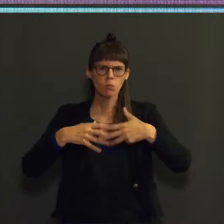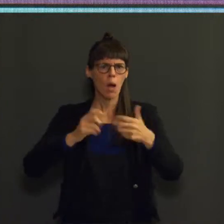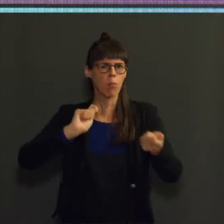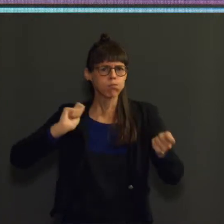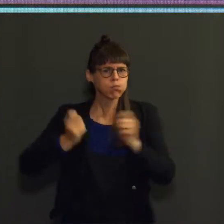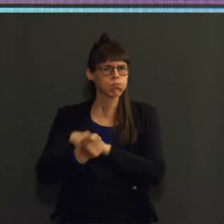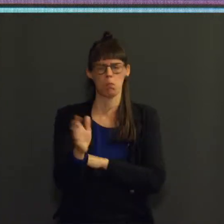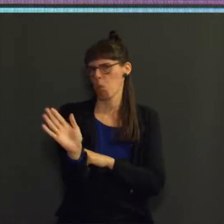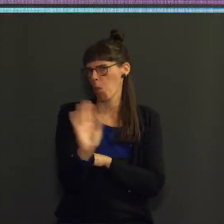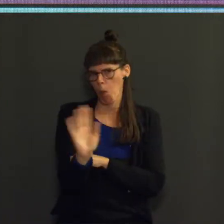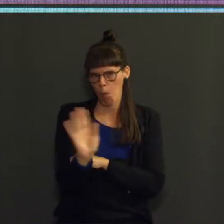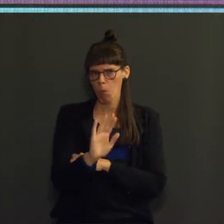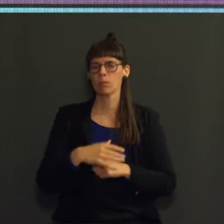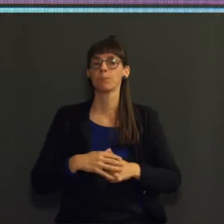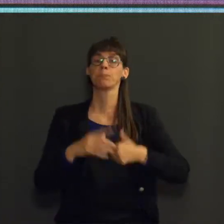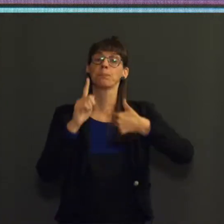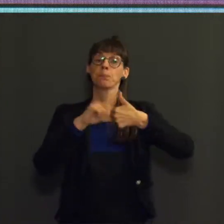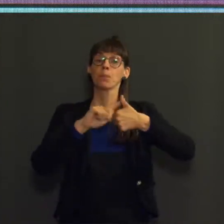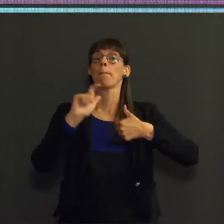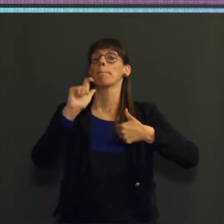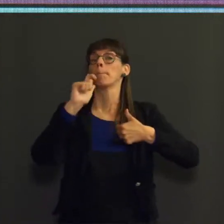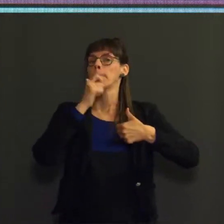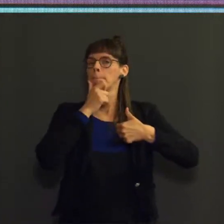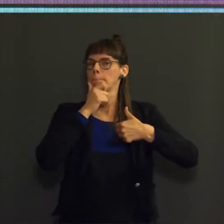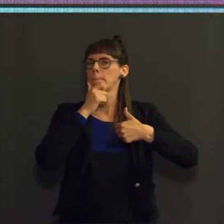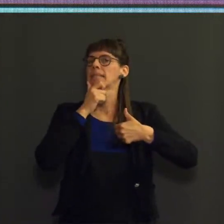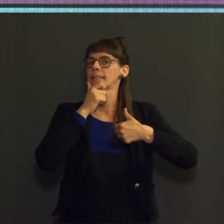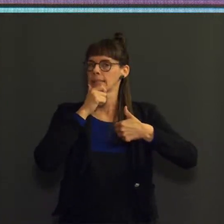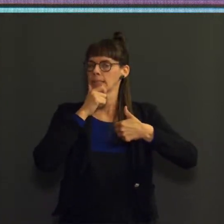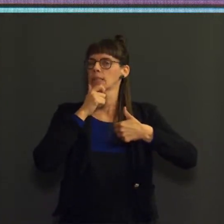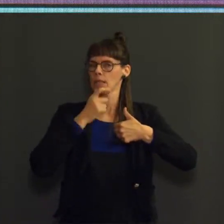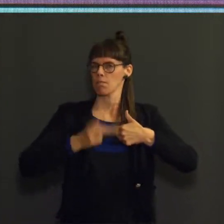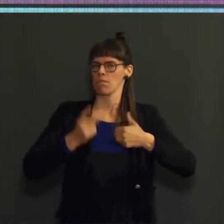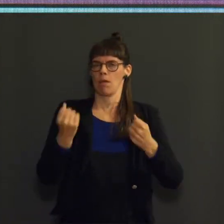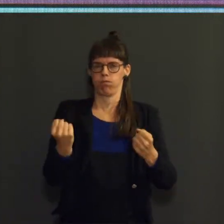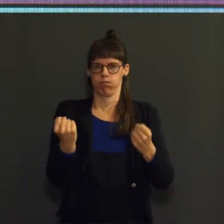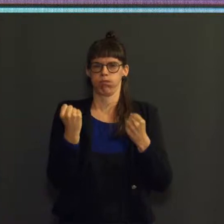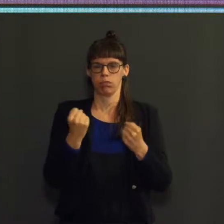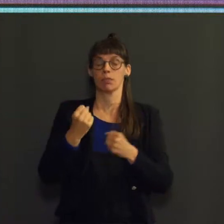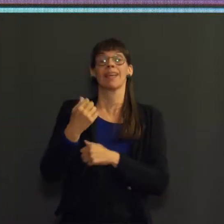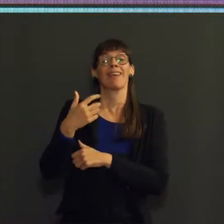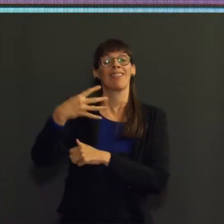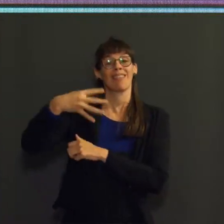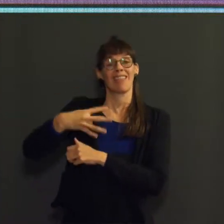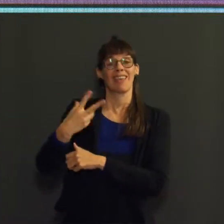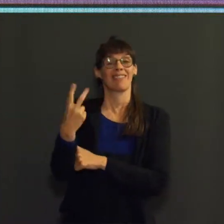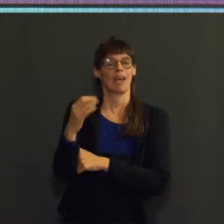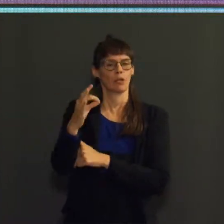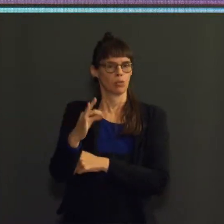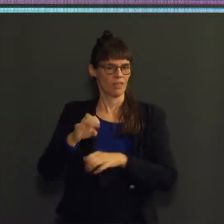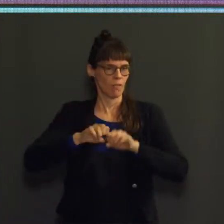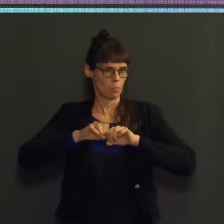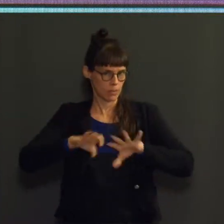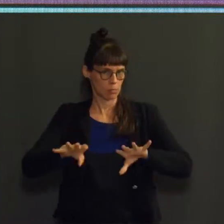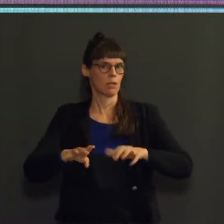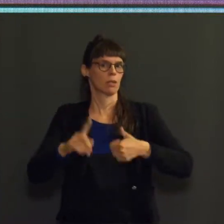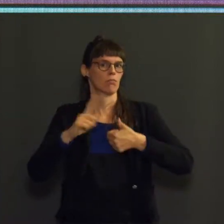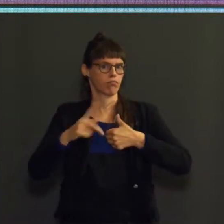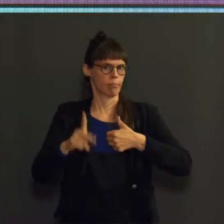wijzigen. De Britse variant blijft grotendeels dominant, met zo'n 89% van de